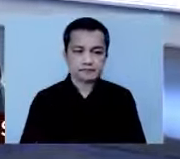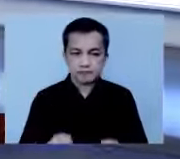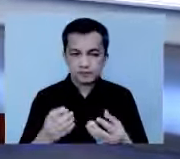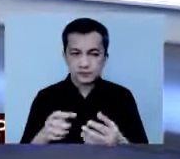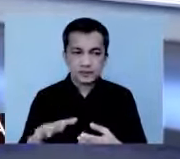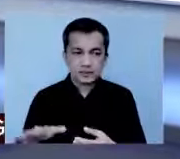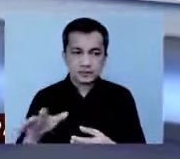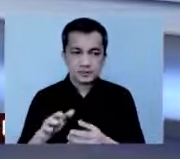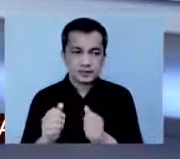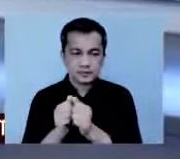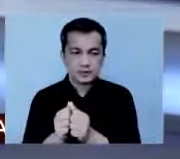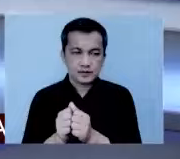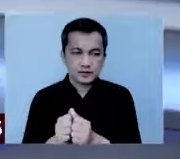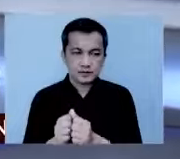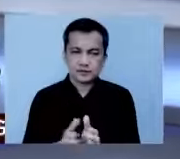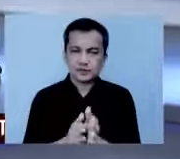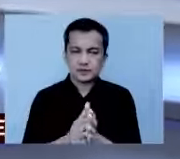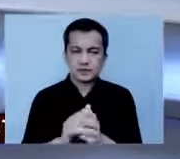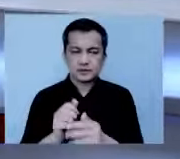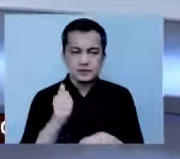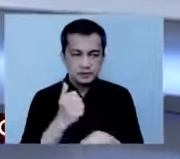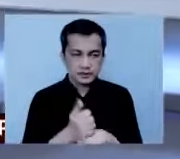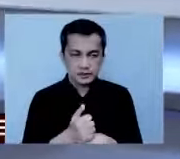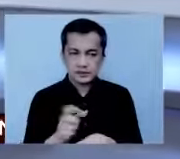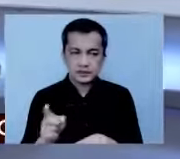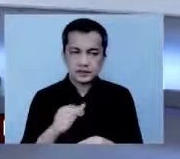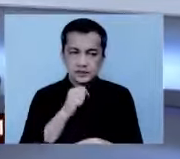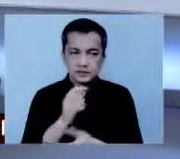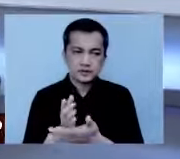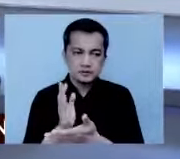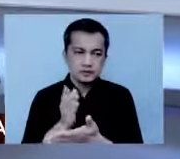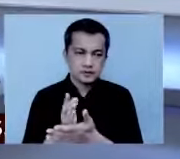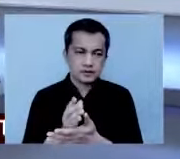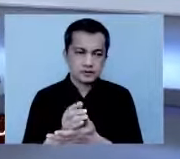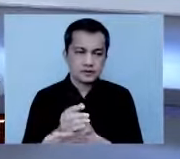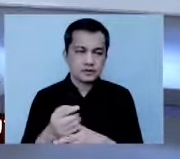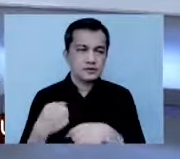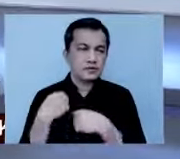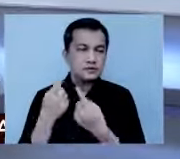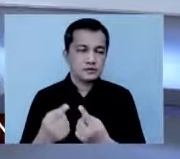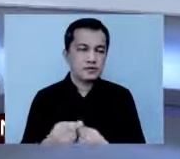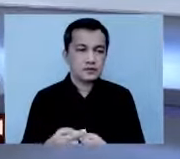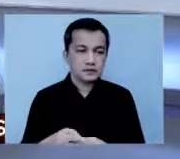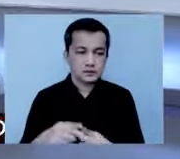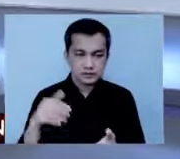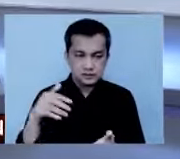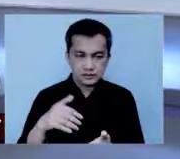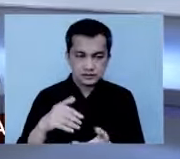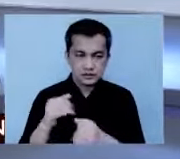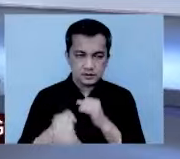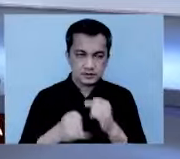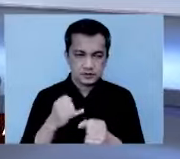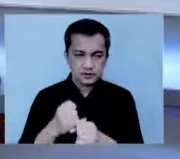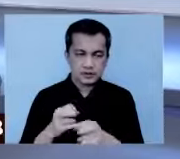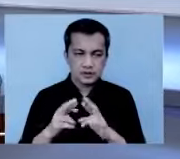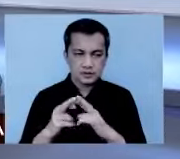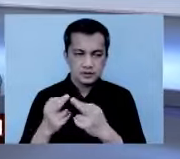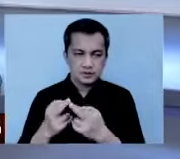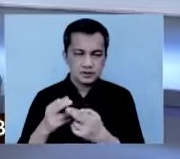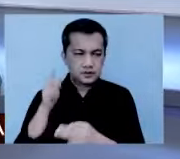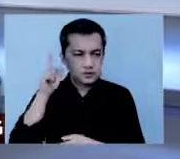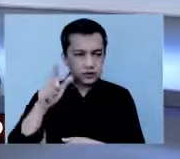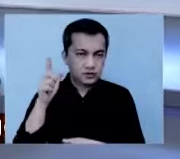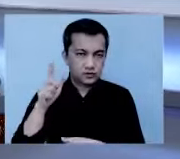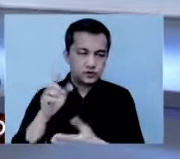ang pumuri sa kanyang pagkakatalaga, lalo't hindi basta-basta ang kanyang mga pinanggalingan. Nag-aral ng International Relations sa London School